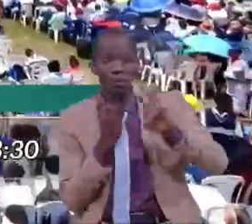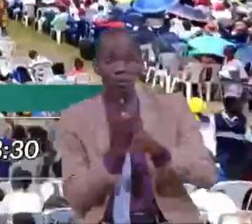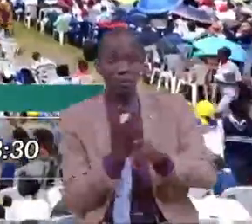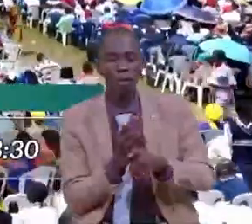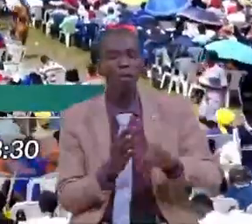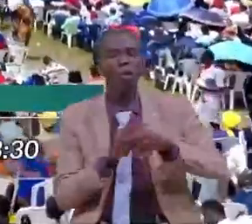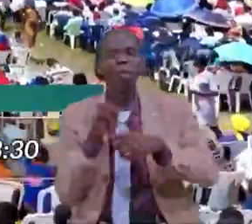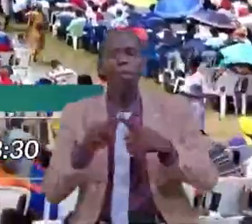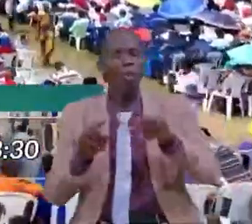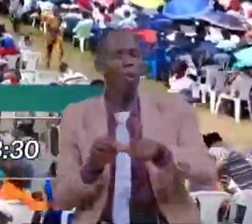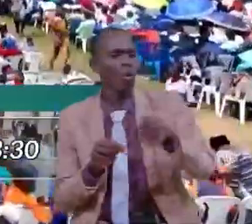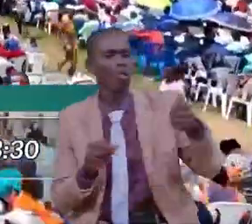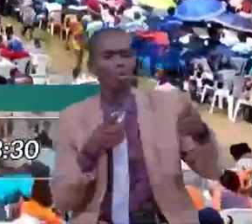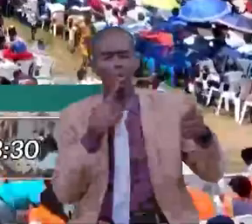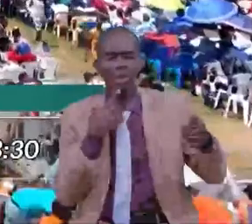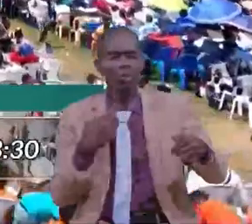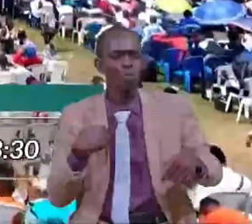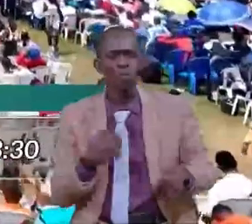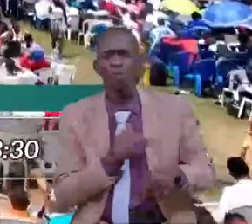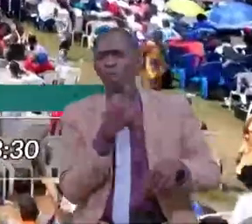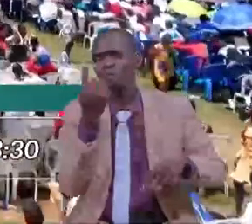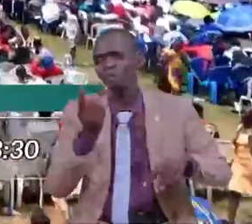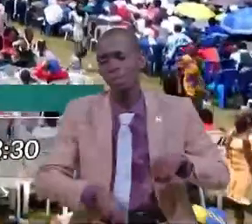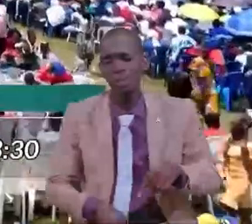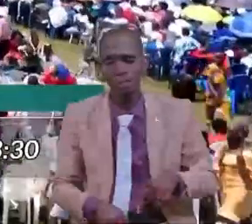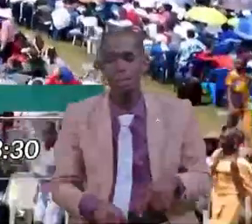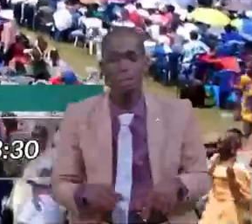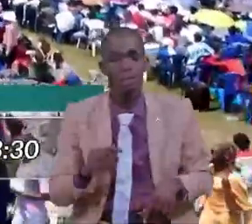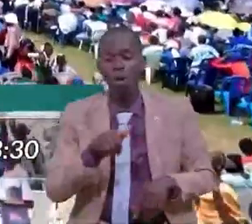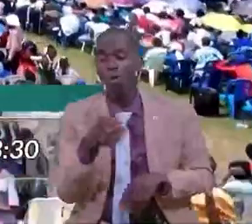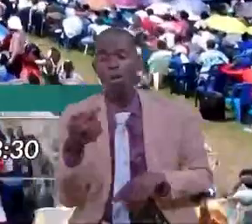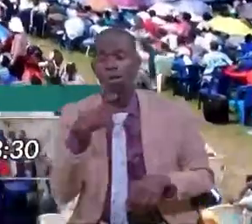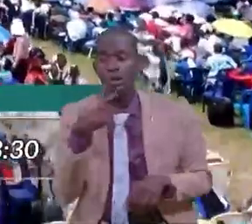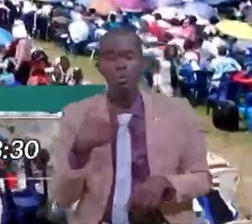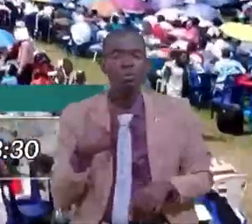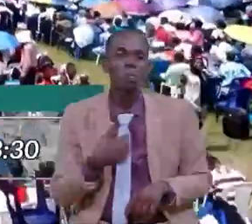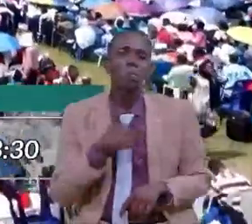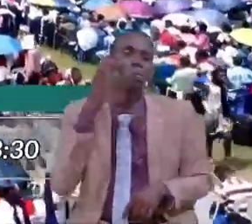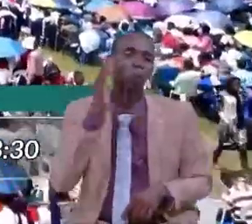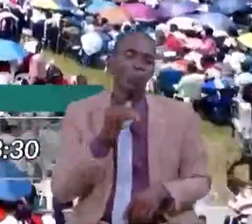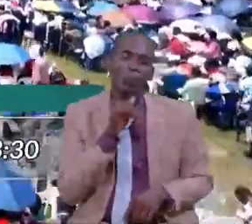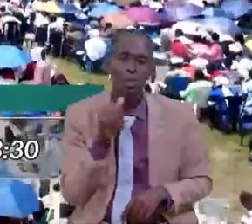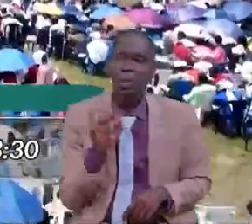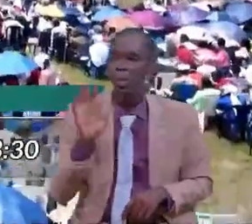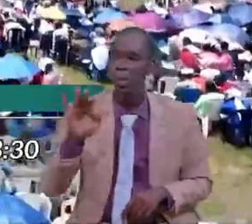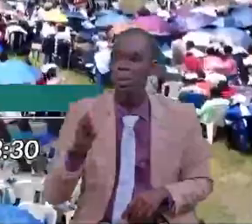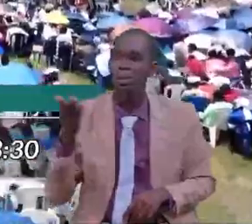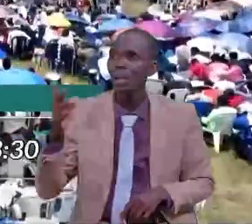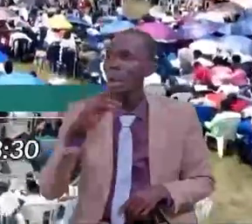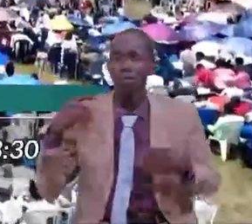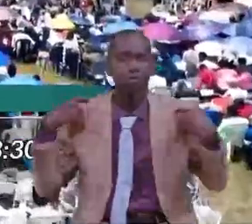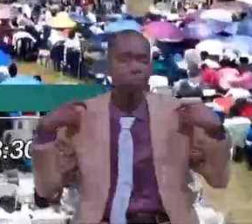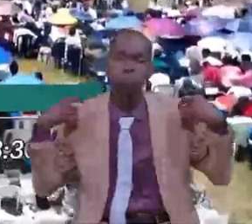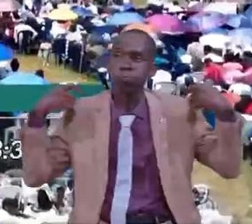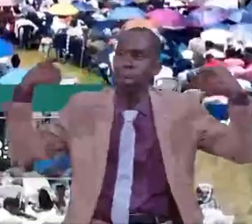ont dit, nous ne pouvons pas. Ils disent, nous ne pourrons pas. Ils ont dit qu'il y a des géants dans